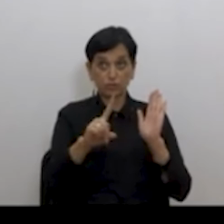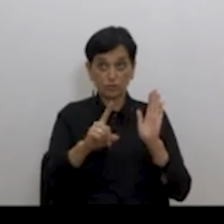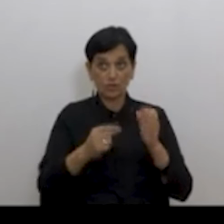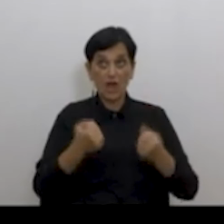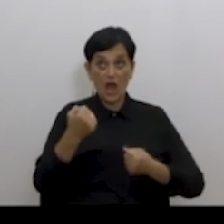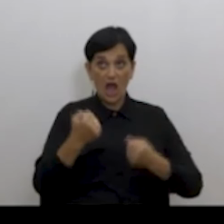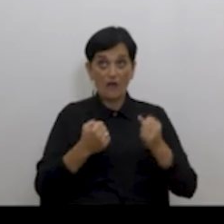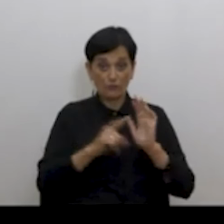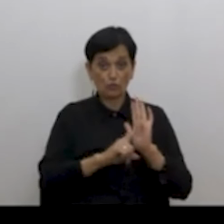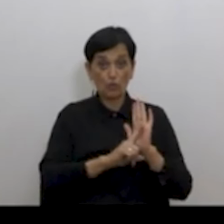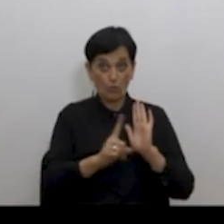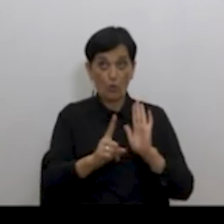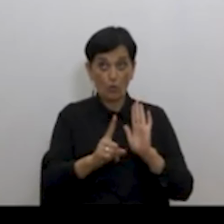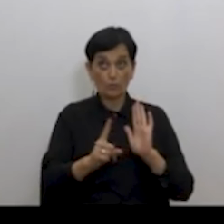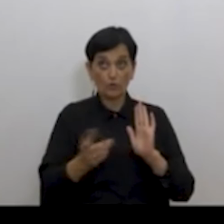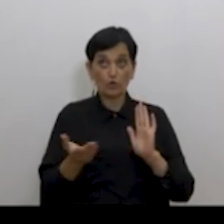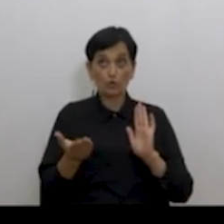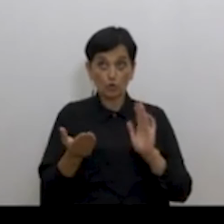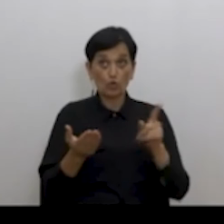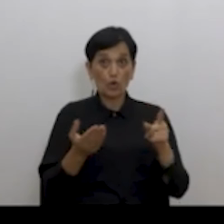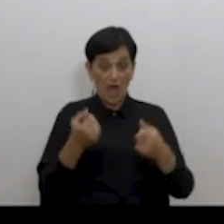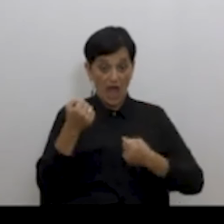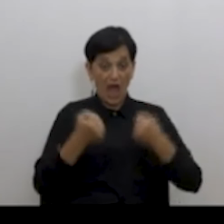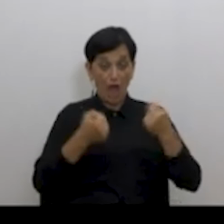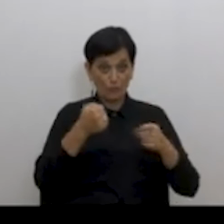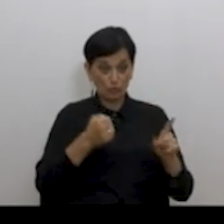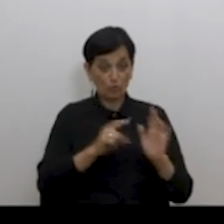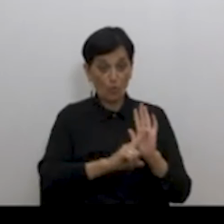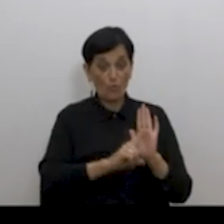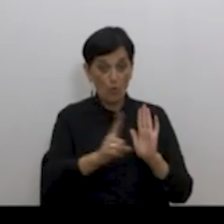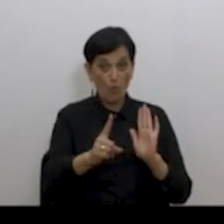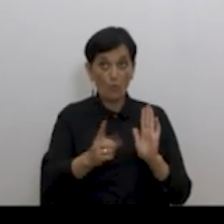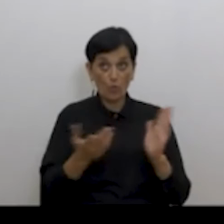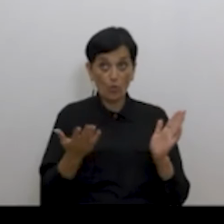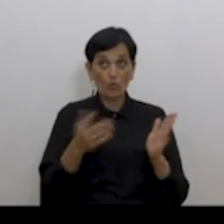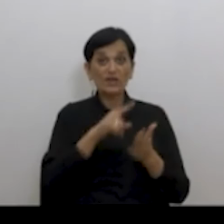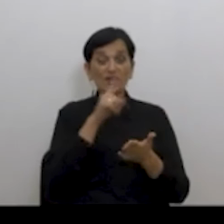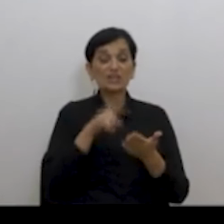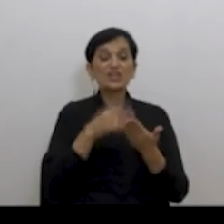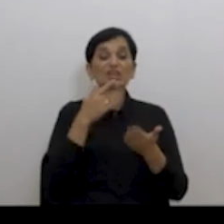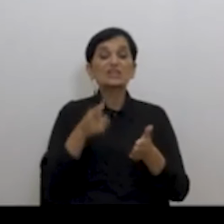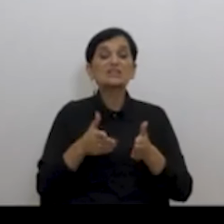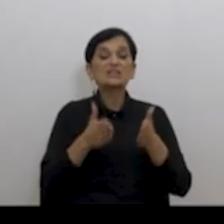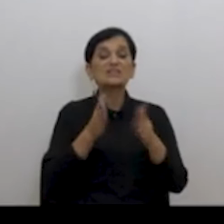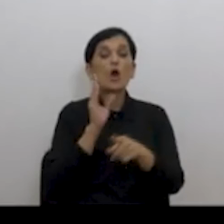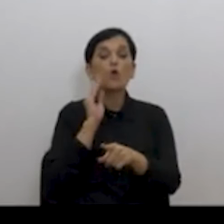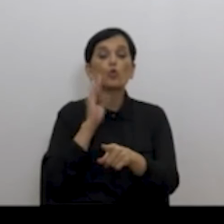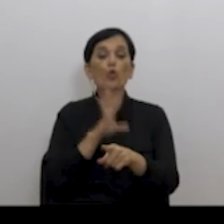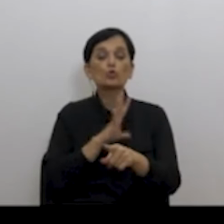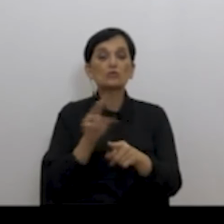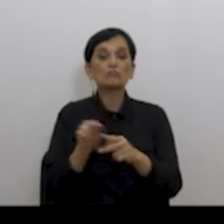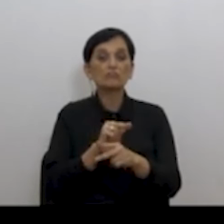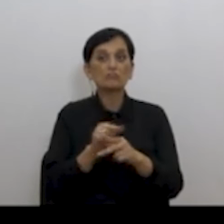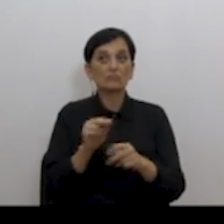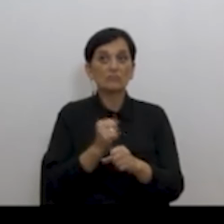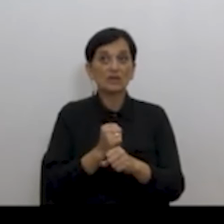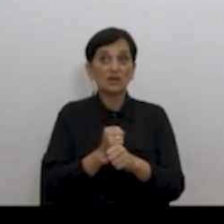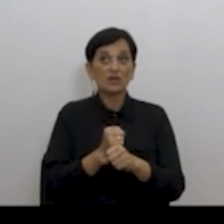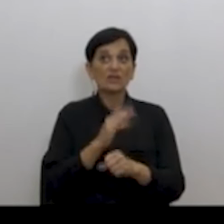ჩახვედით ხო ჩახვედით ავტომობილით აბა იკითხეთ მაშინა გზა როდის იქნა გაყვანილი